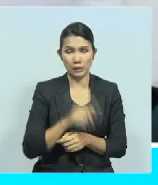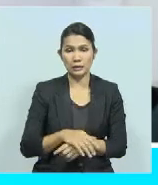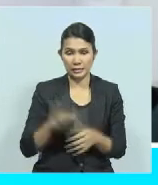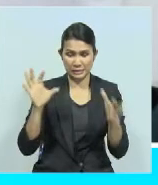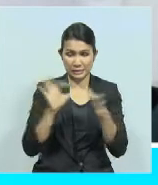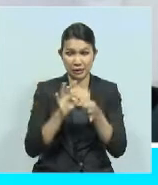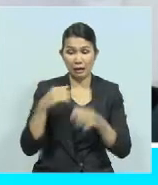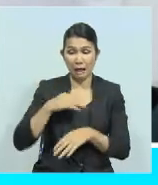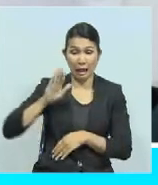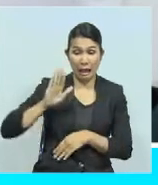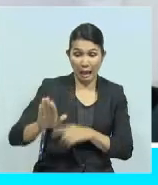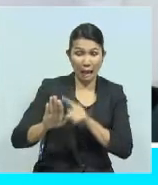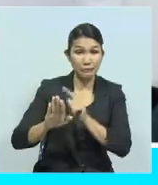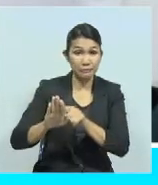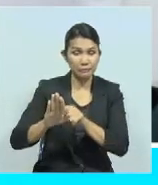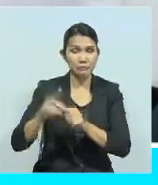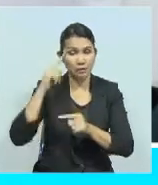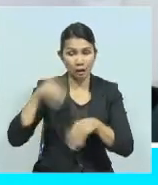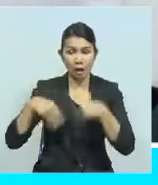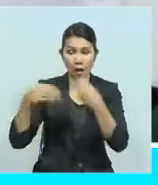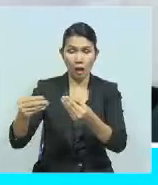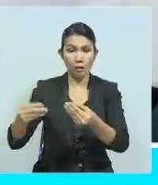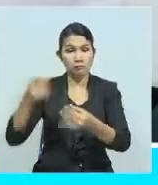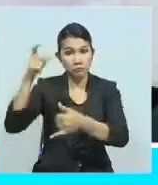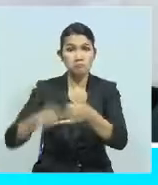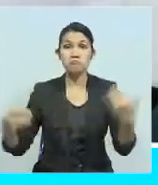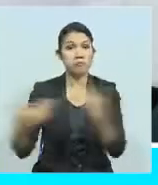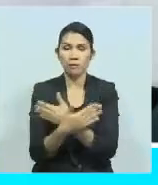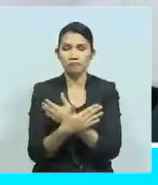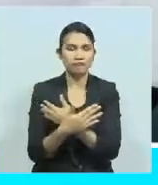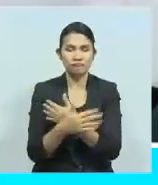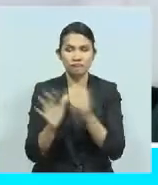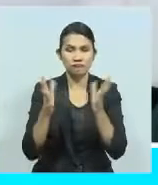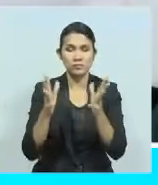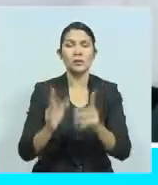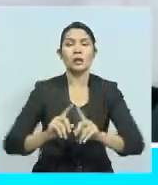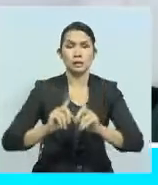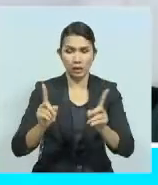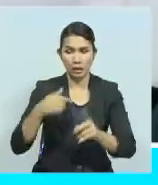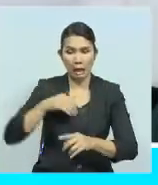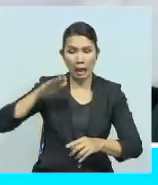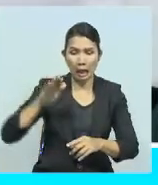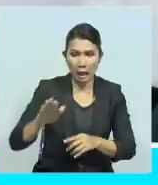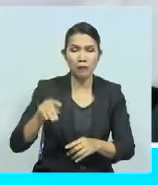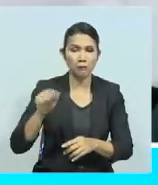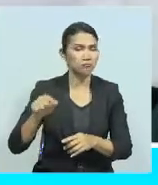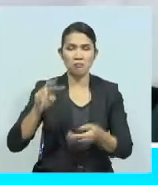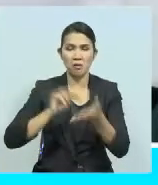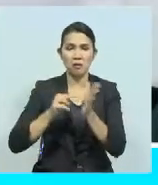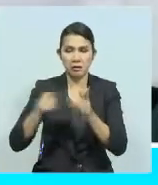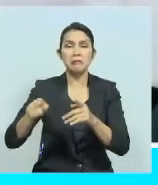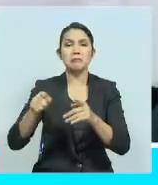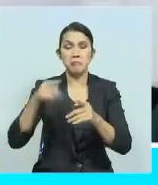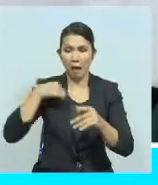ไม่ได้ช่วยที่จะทำให้เกิดการเปลี่ยนแปลงพฤติกรรมจริงๆนะคะโดยเฉพาะการไปห้ามเฉยๆเนี่ยมันมักจะทำให้เกิดการหลบ